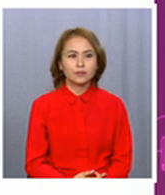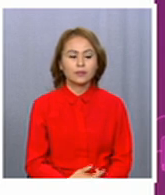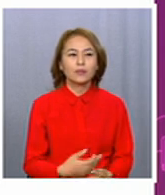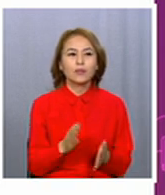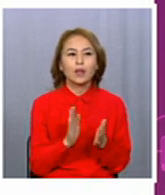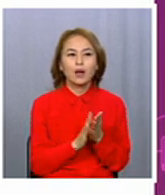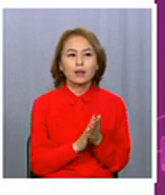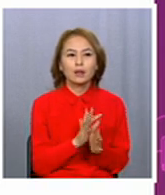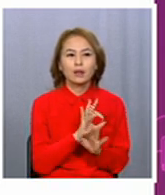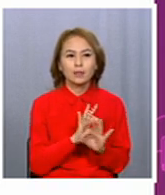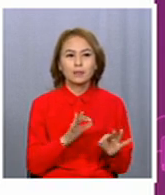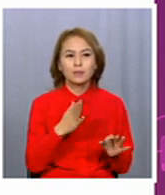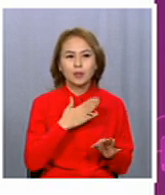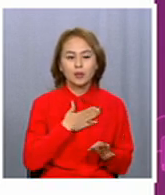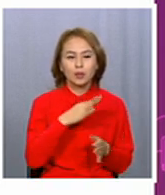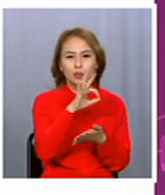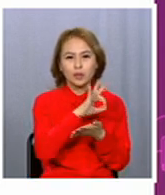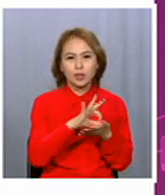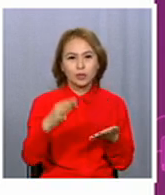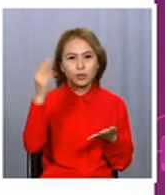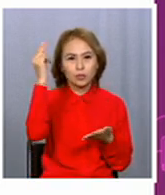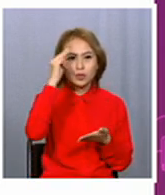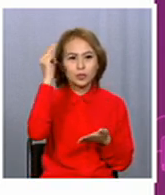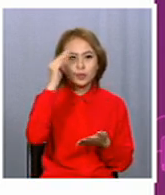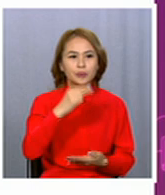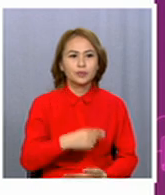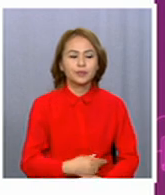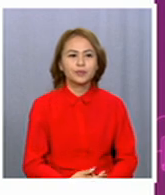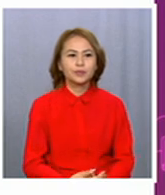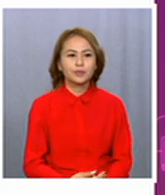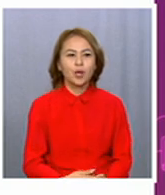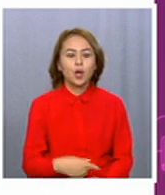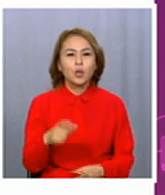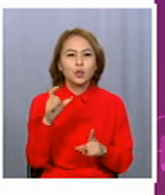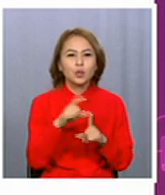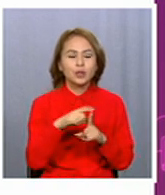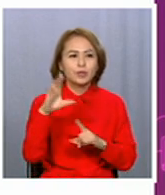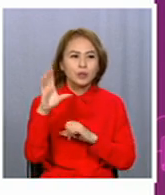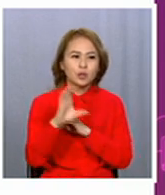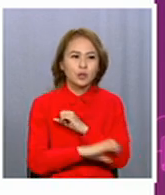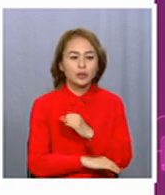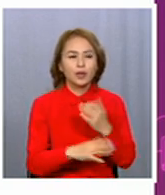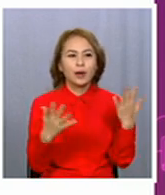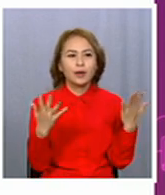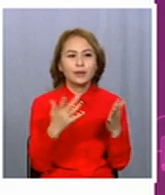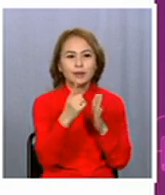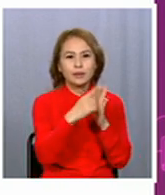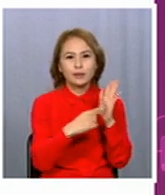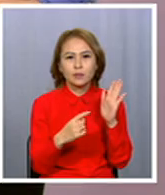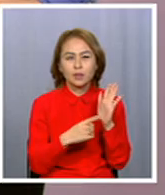Алақай, мен озат оқушымын. Сөйлемнің соңында қандай тыныс белгісі қойылды?